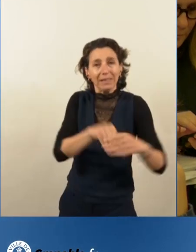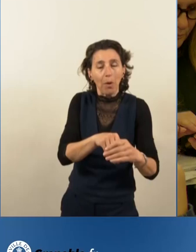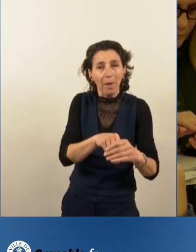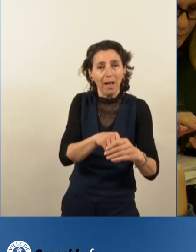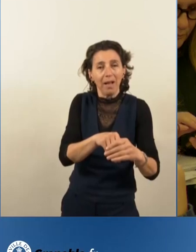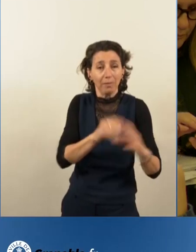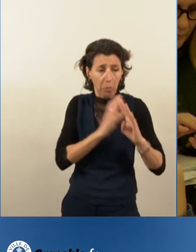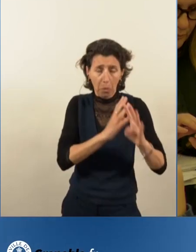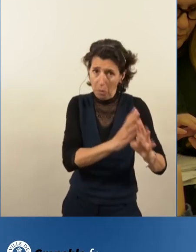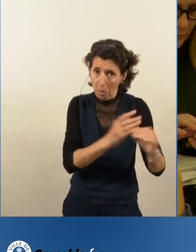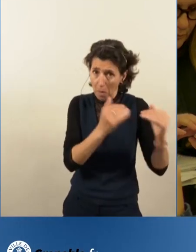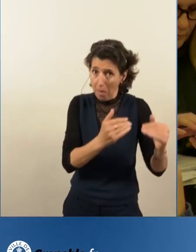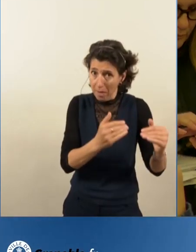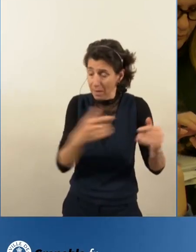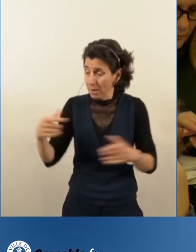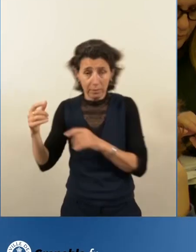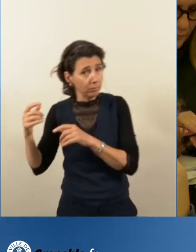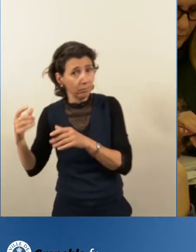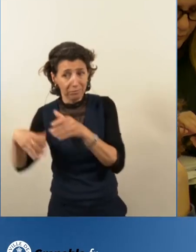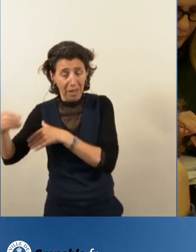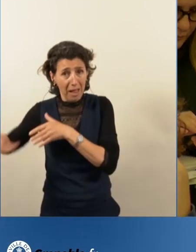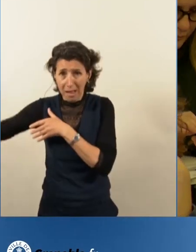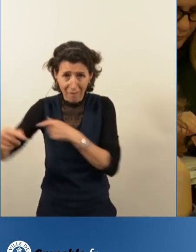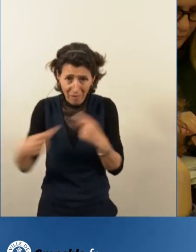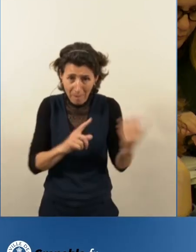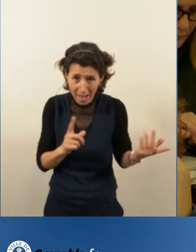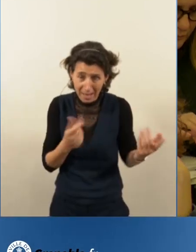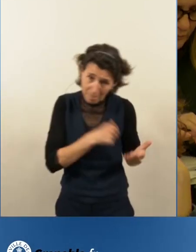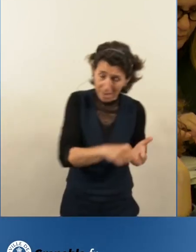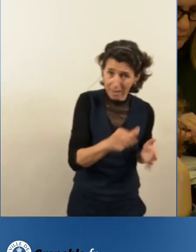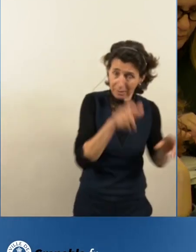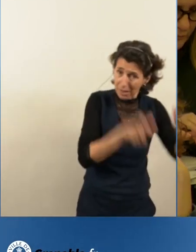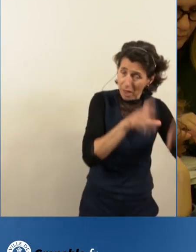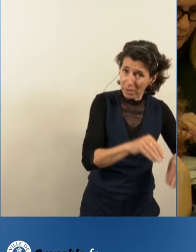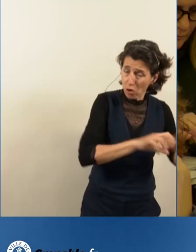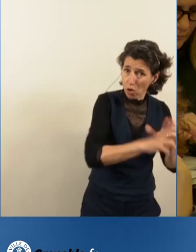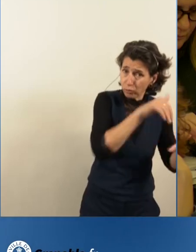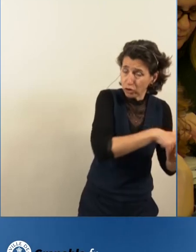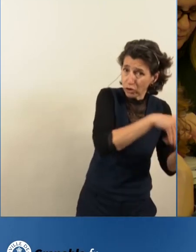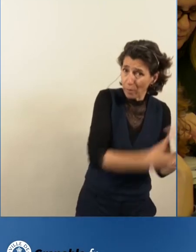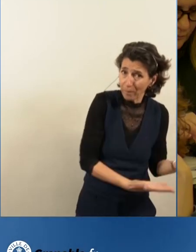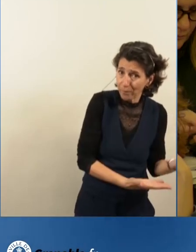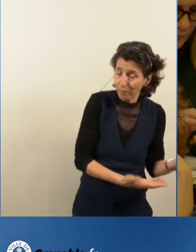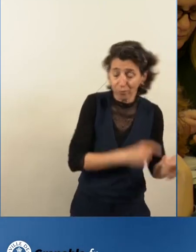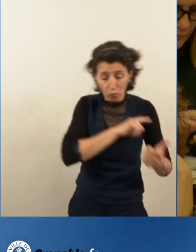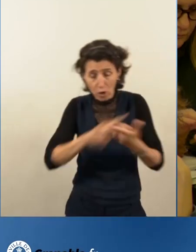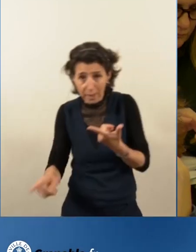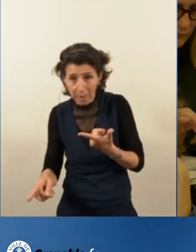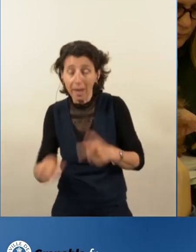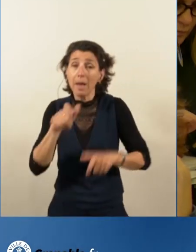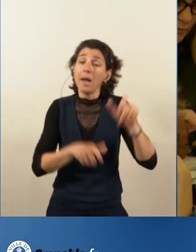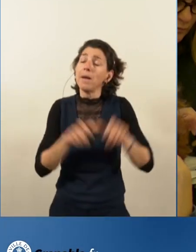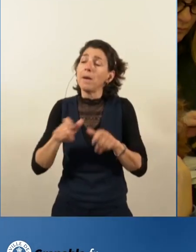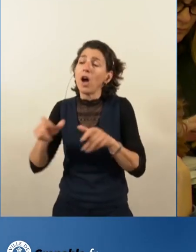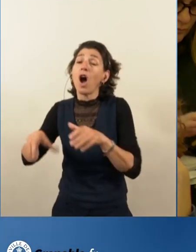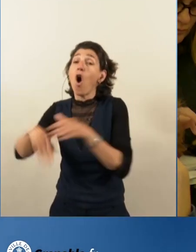les Grenoblois financent cette équipement deuxième aspect ce sont les nombreux qui payent différemment et plus que les Grenoblois pour